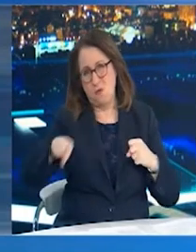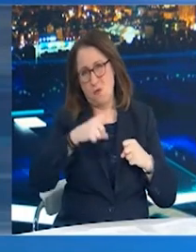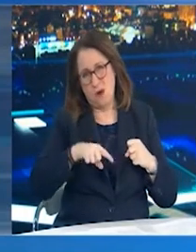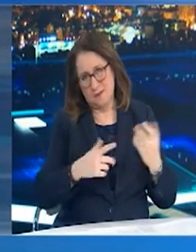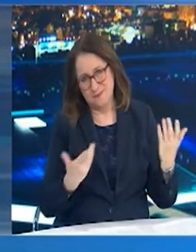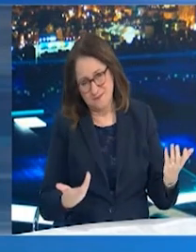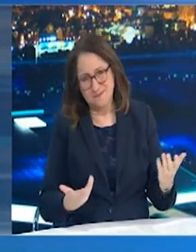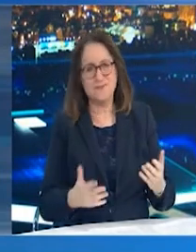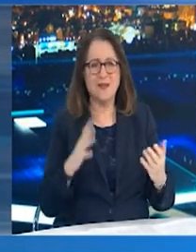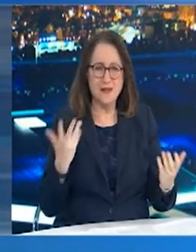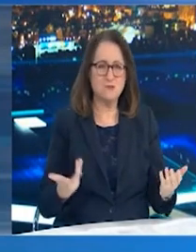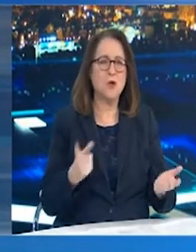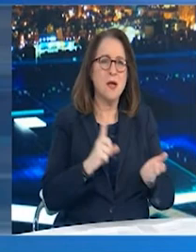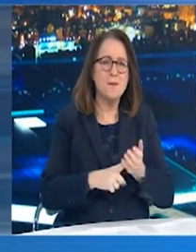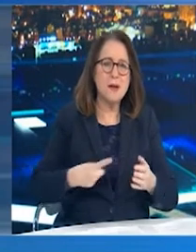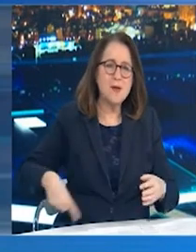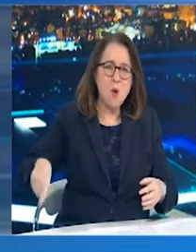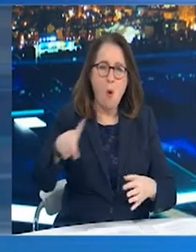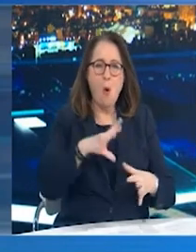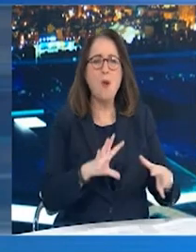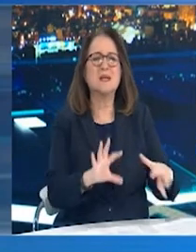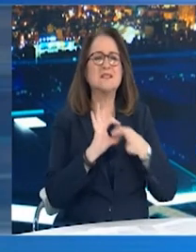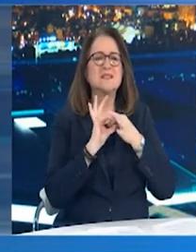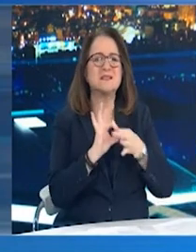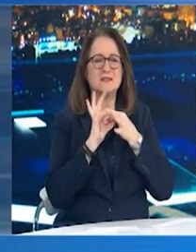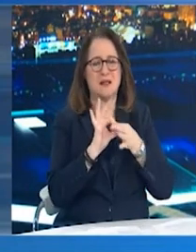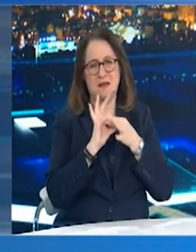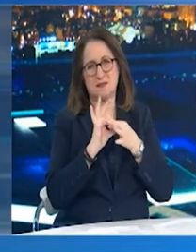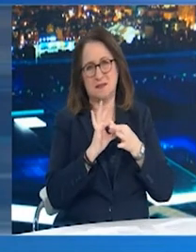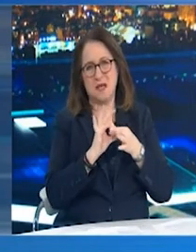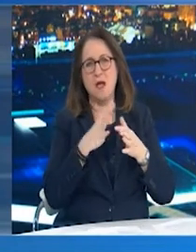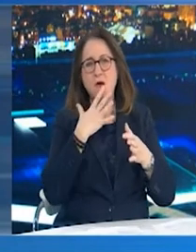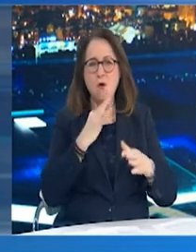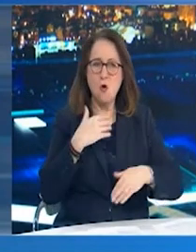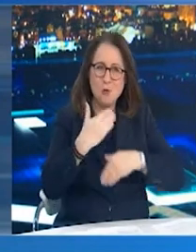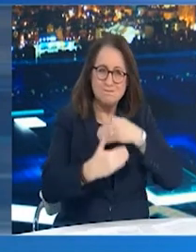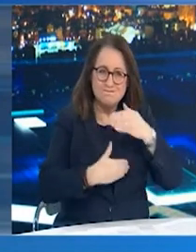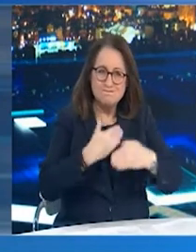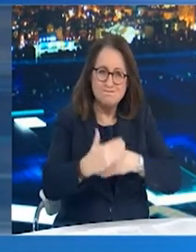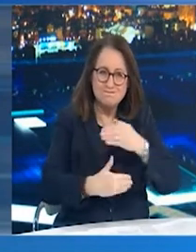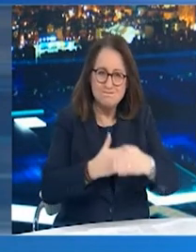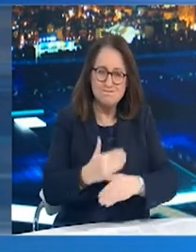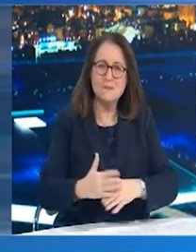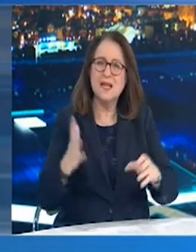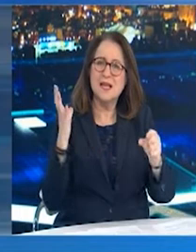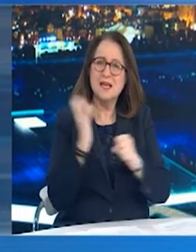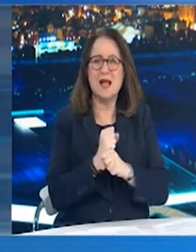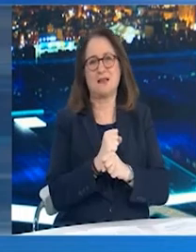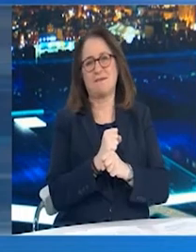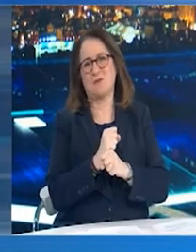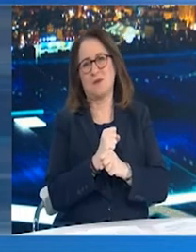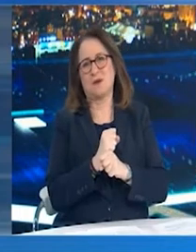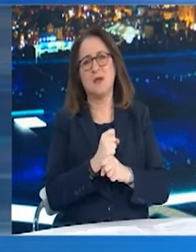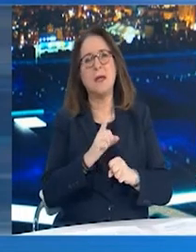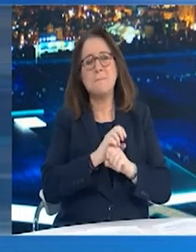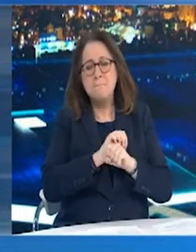χρειαζόμαστε την απόλυτη συνεργασία σας για να επιτευχθεί ο στόχος της αντιμετωπίσεως της